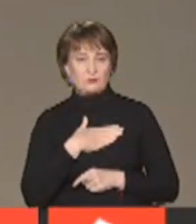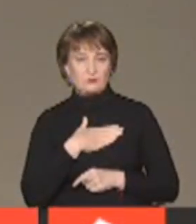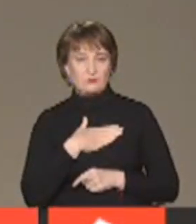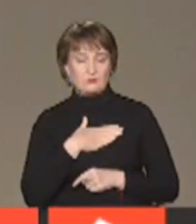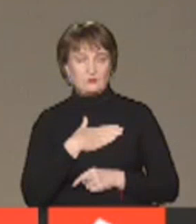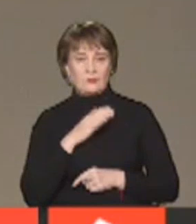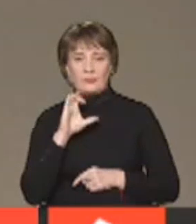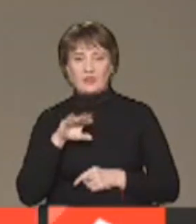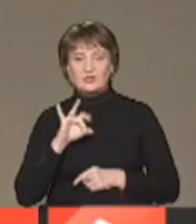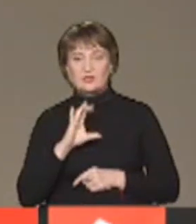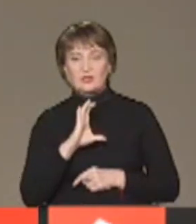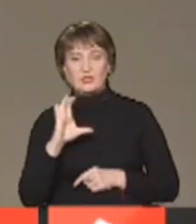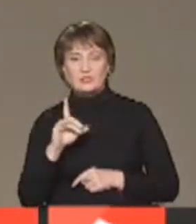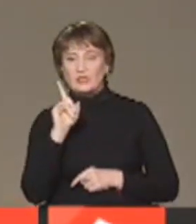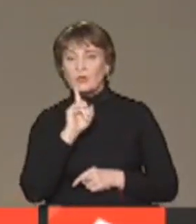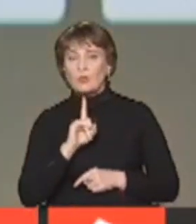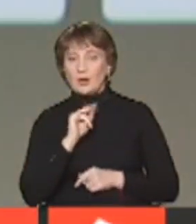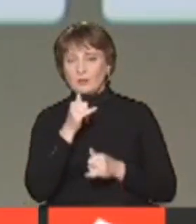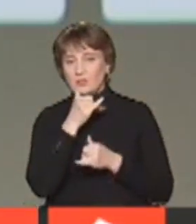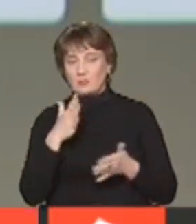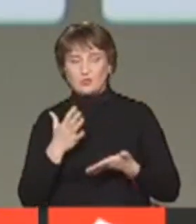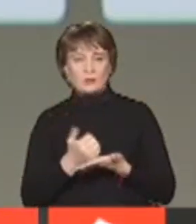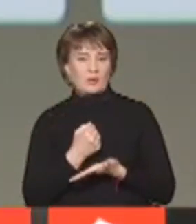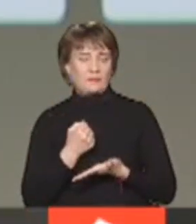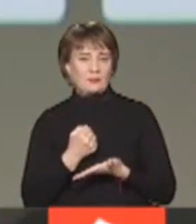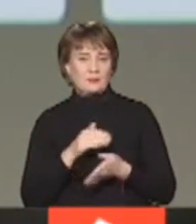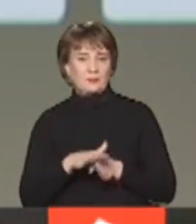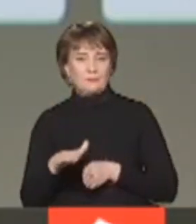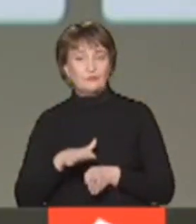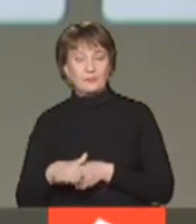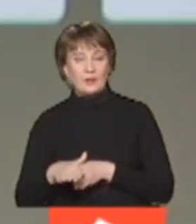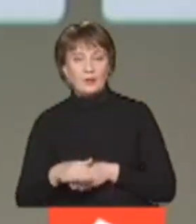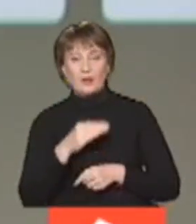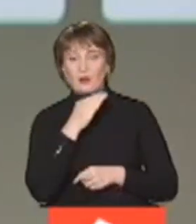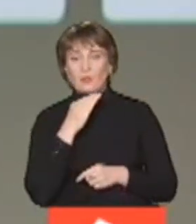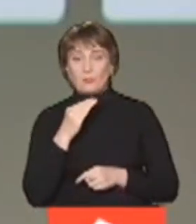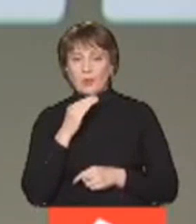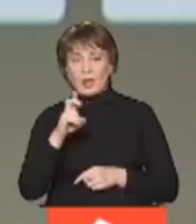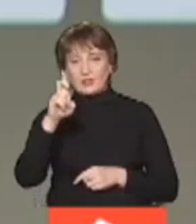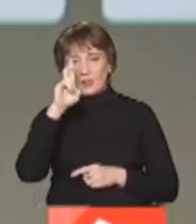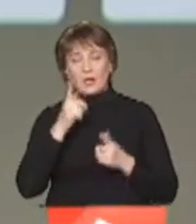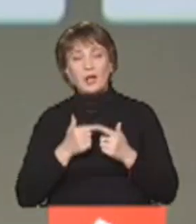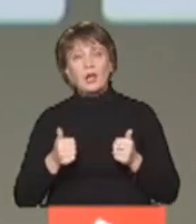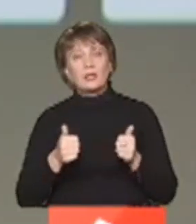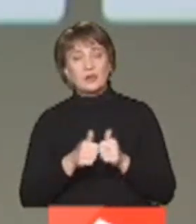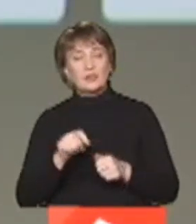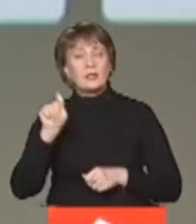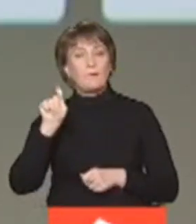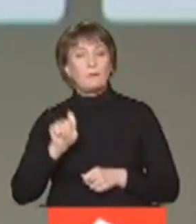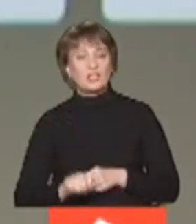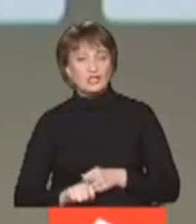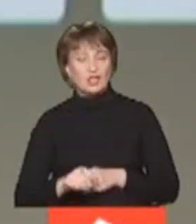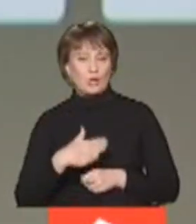стресс, с которым она пока не может справиться. Багато країн приїжджають до